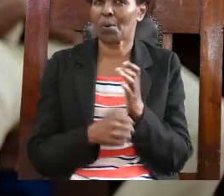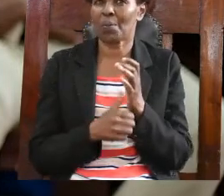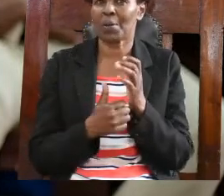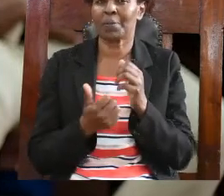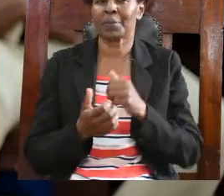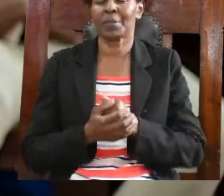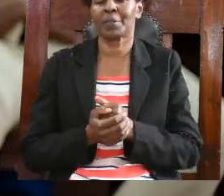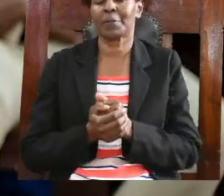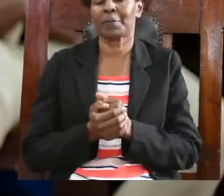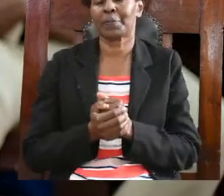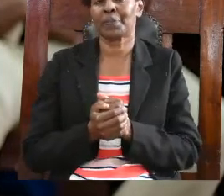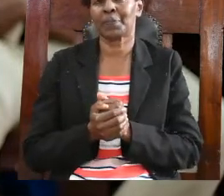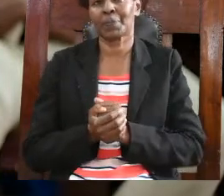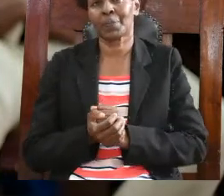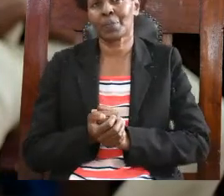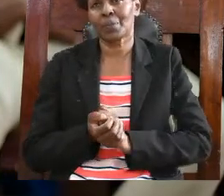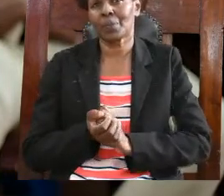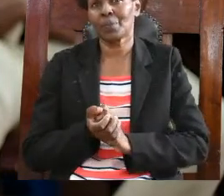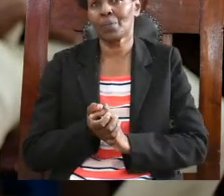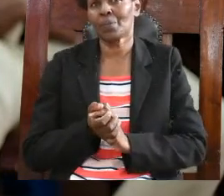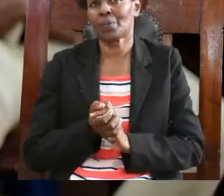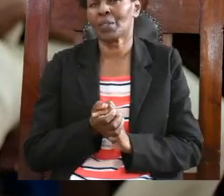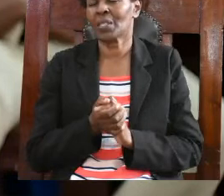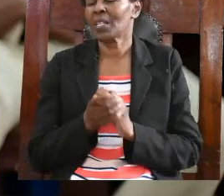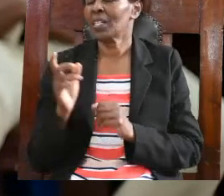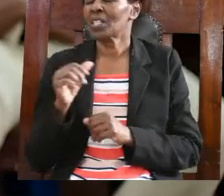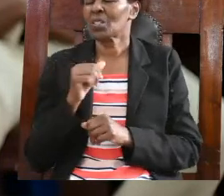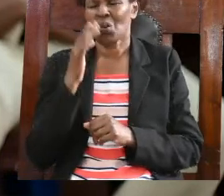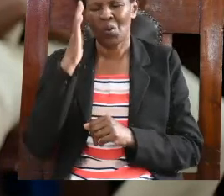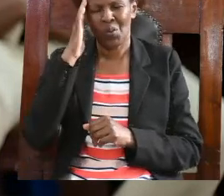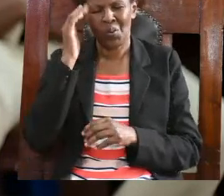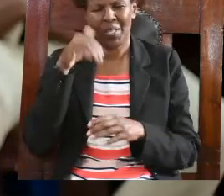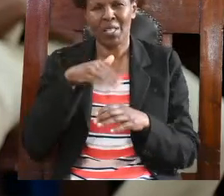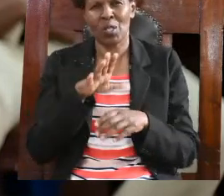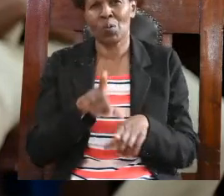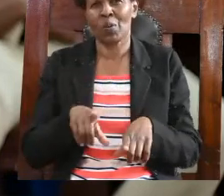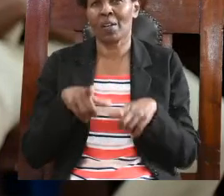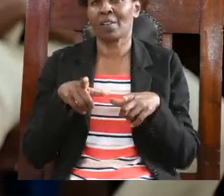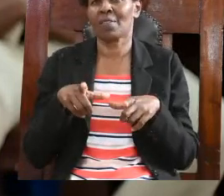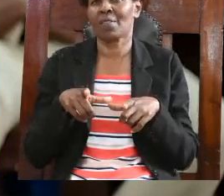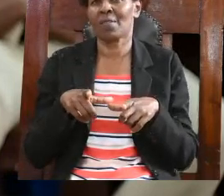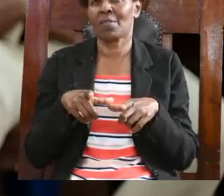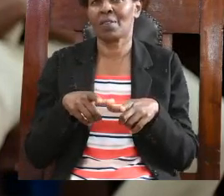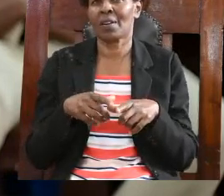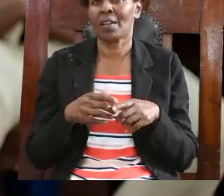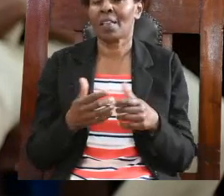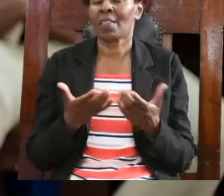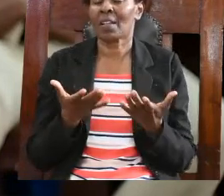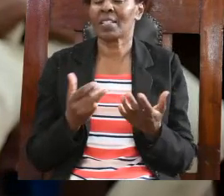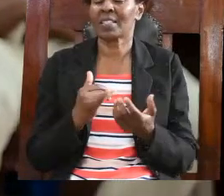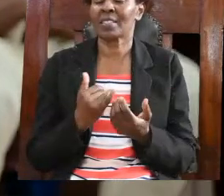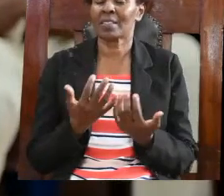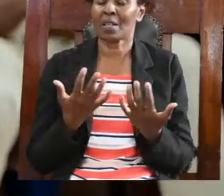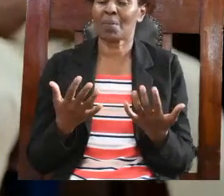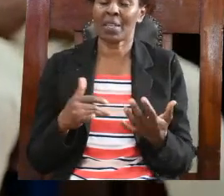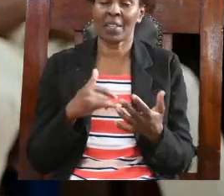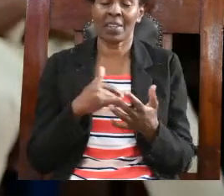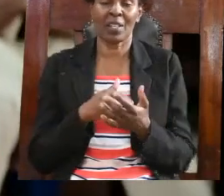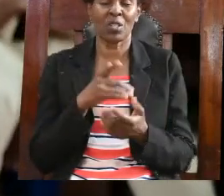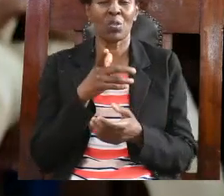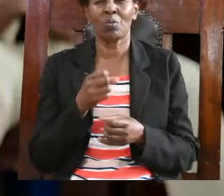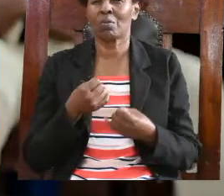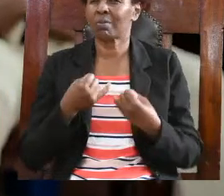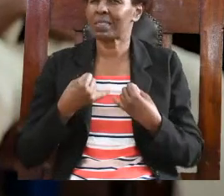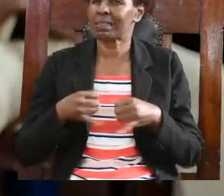katika majaribu. Na sijui kama katika maisha yako kuna jambo ambalo umeshawahi